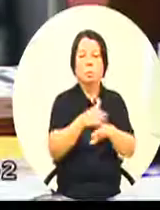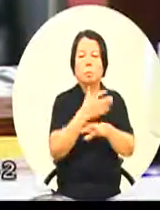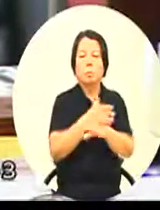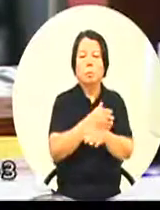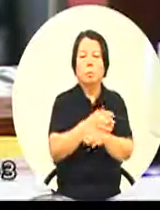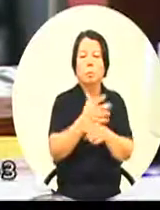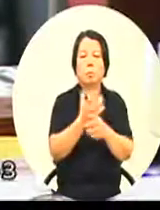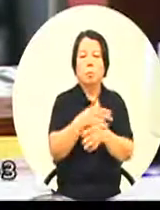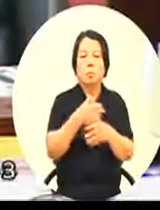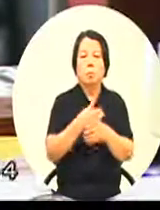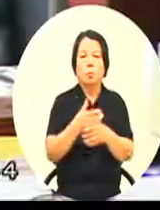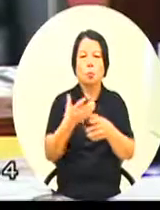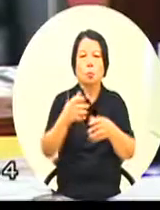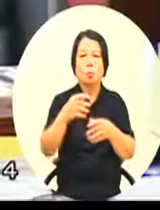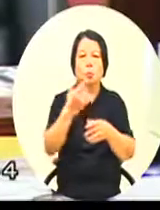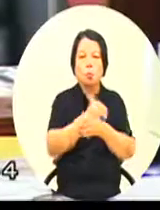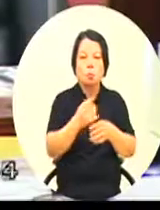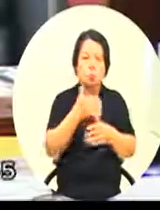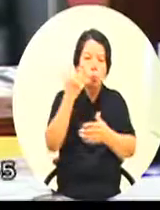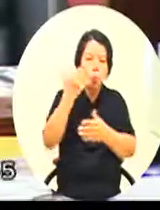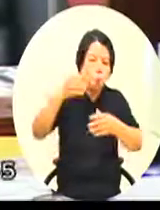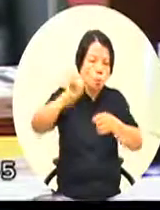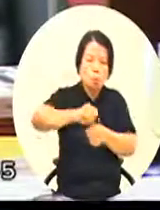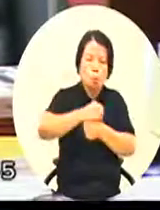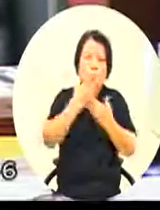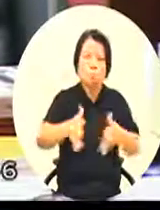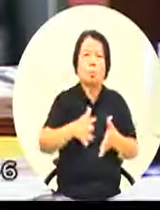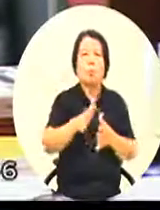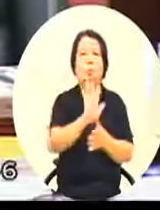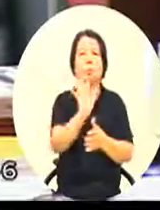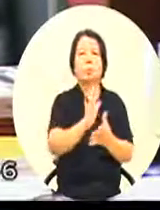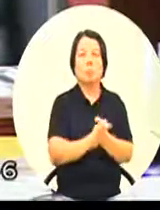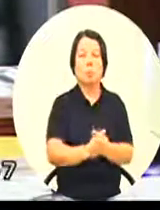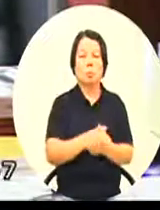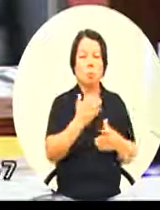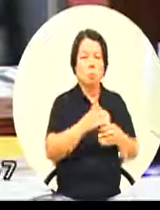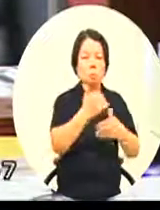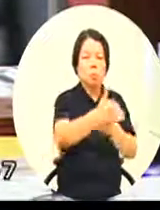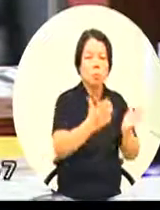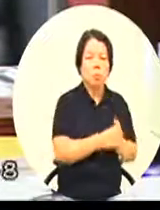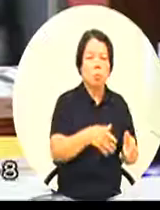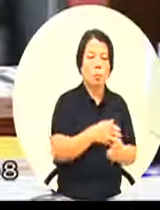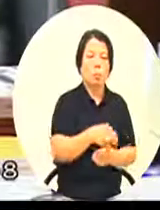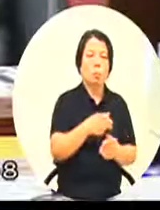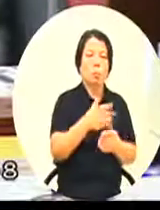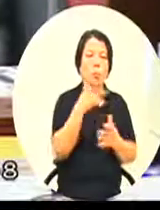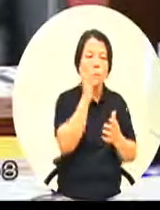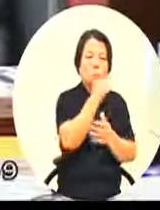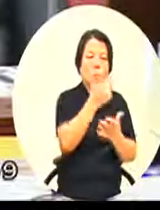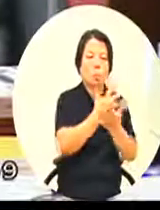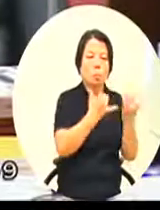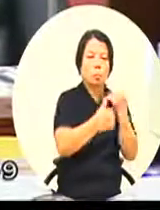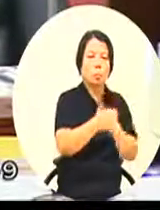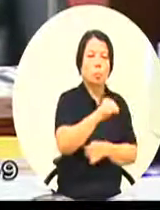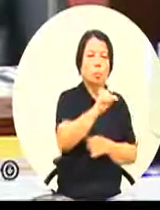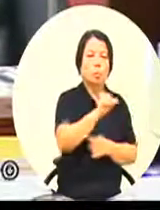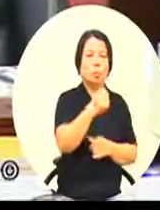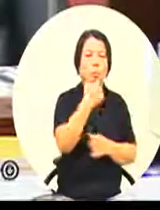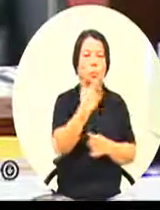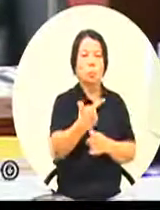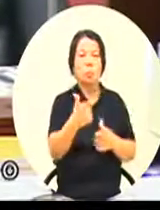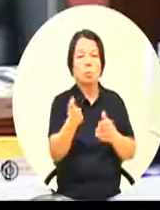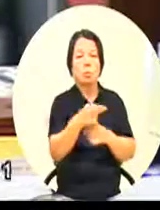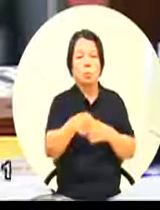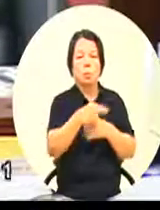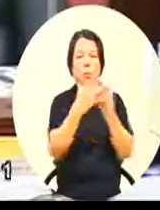然后再来第二个部分，如果一个班有高达五六个甚至是三个特教生在同一个班的时候，你们如何来